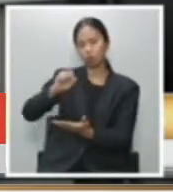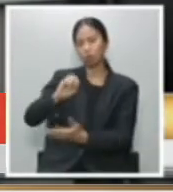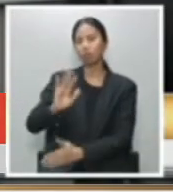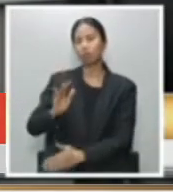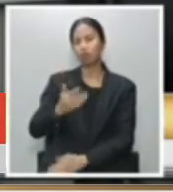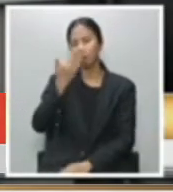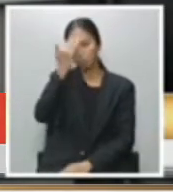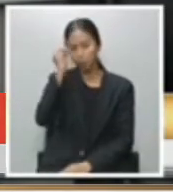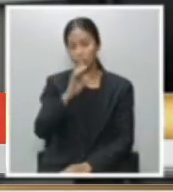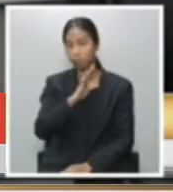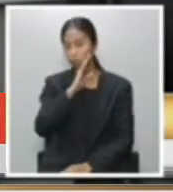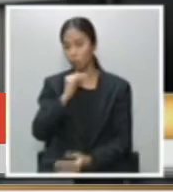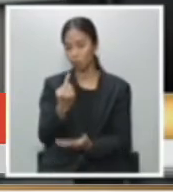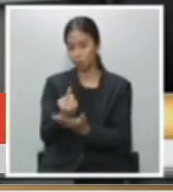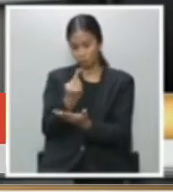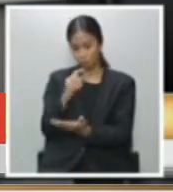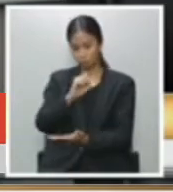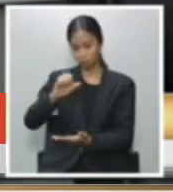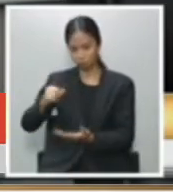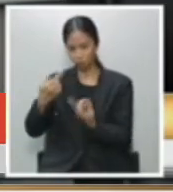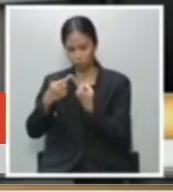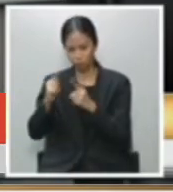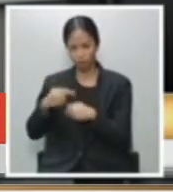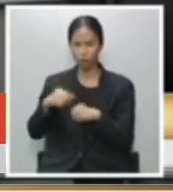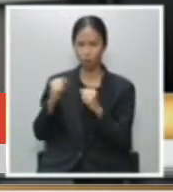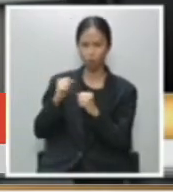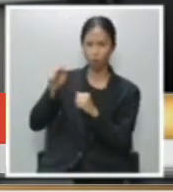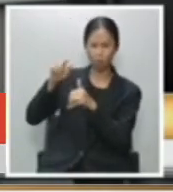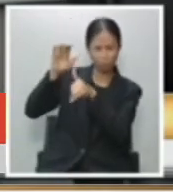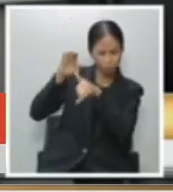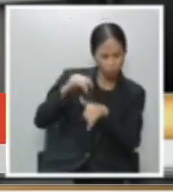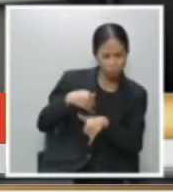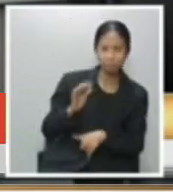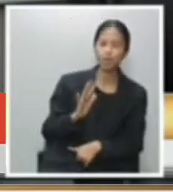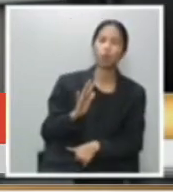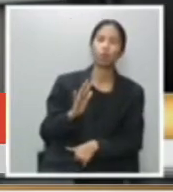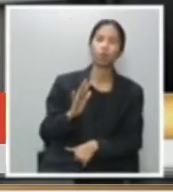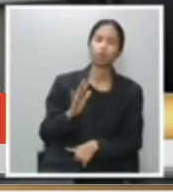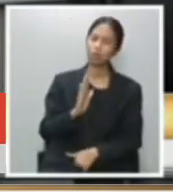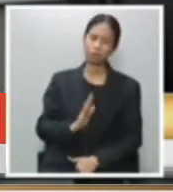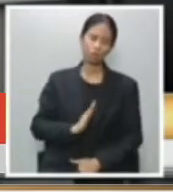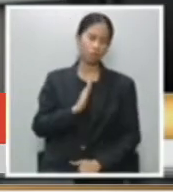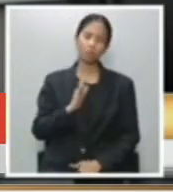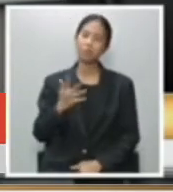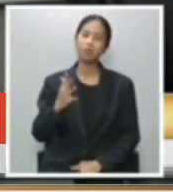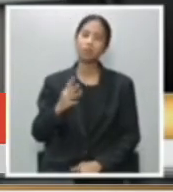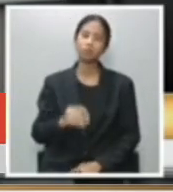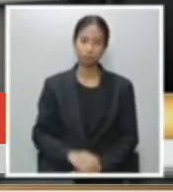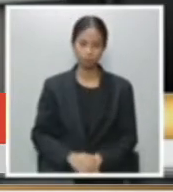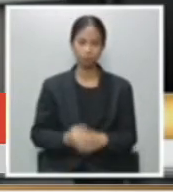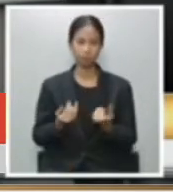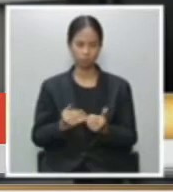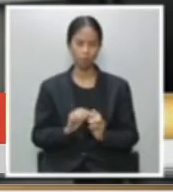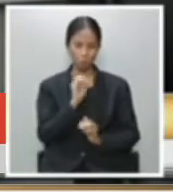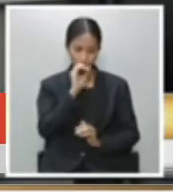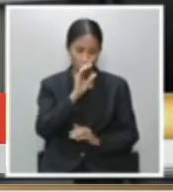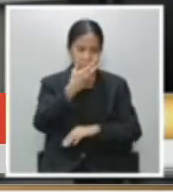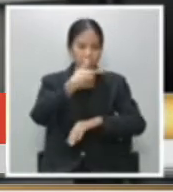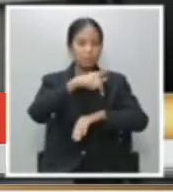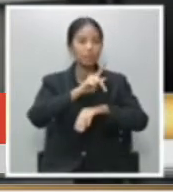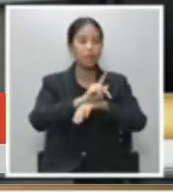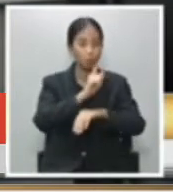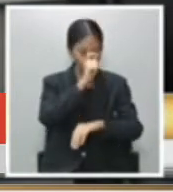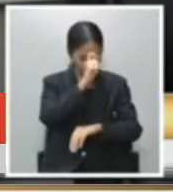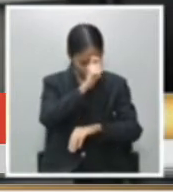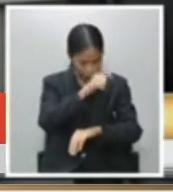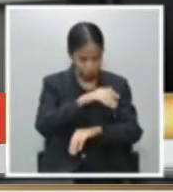เป็นขี้ข้าคนได้ถือว่าเสียศักดิ์ศรีของความเป็นสมาชิกสภาผู้แทนราษฎรต้องนำเรียนท่านประธานด้วยความเคารพอย่างนั้นสิ่ง